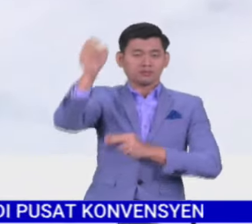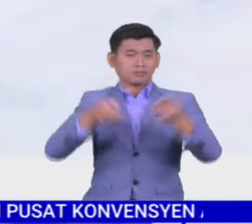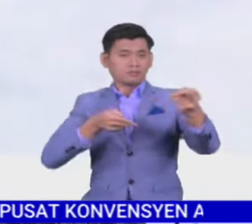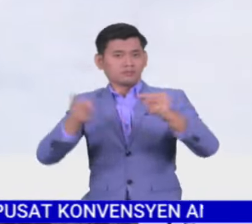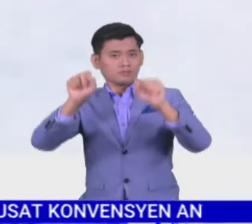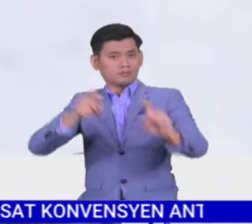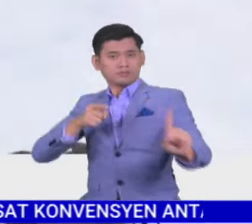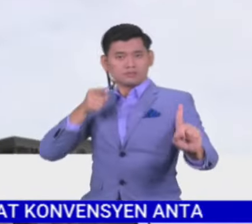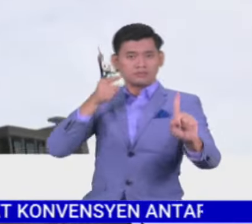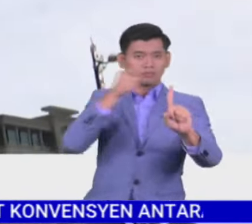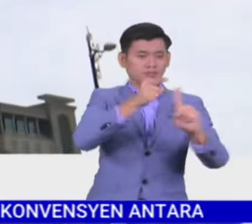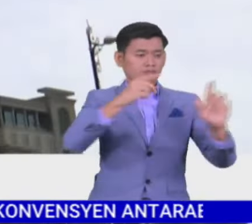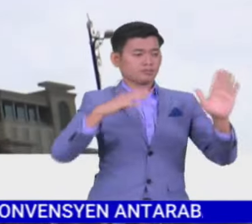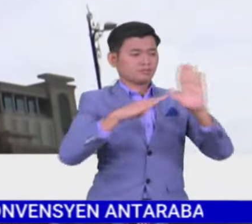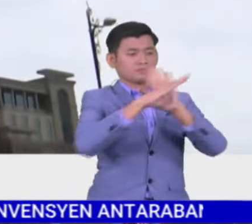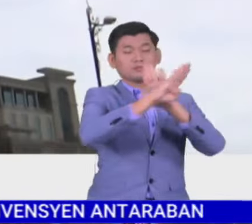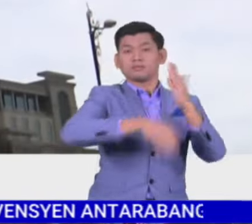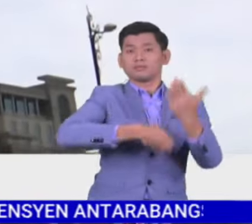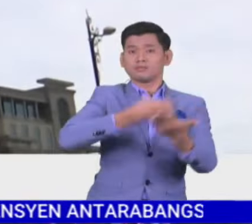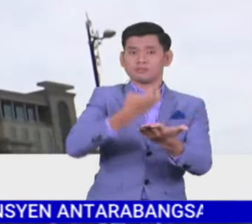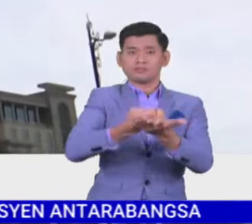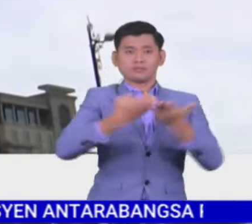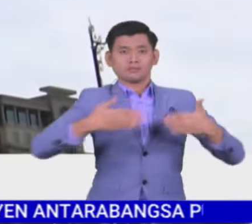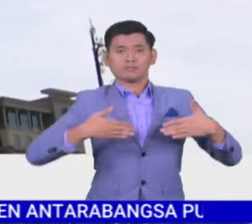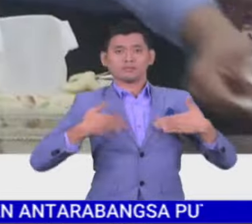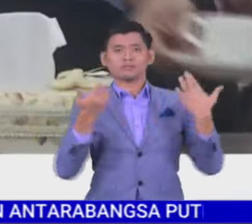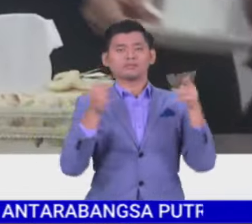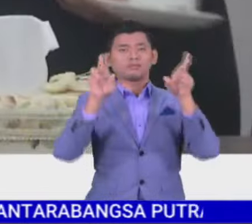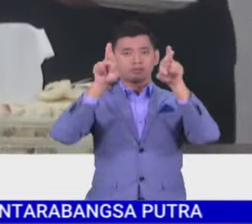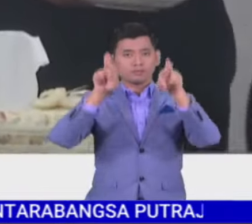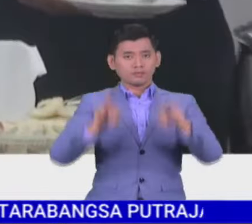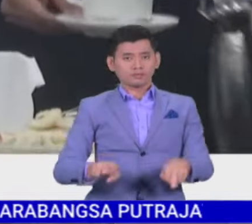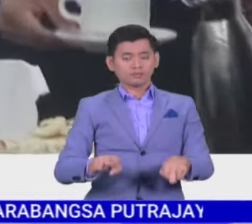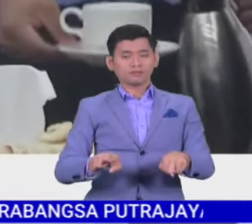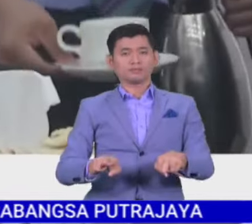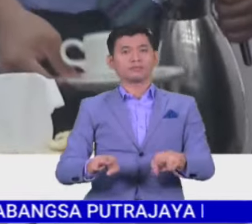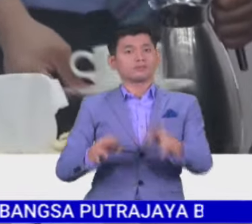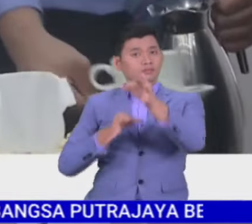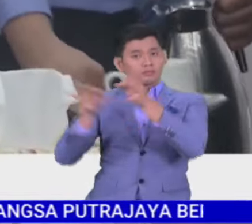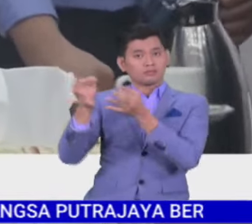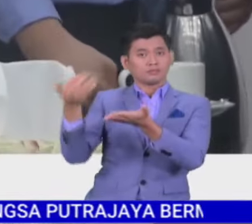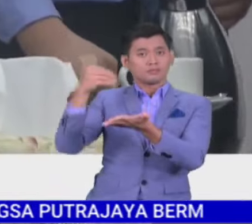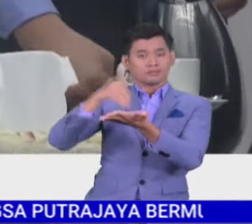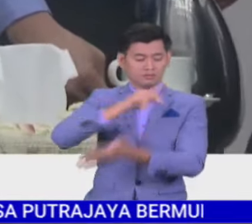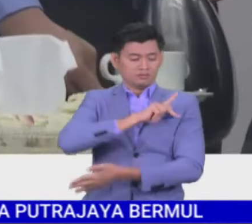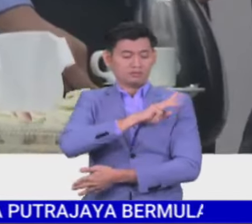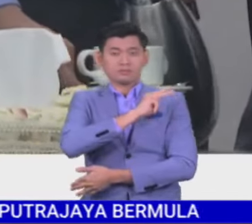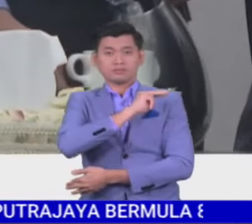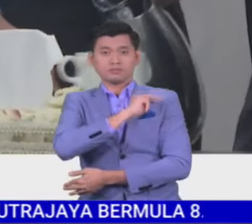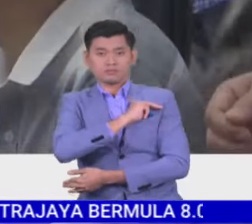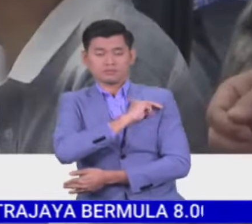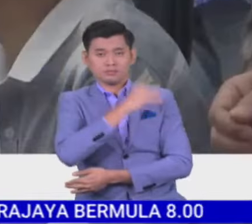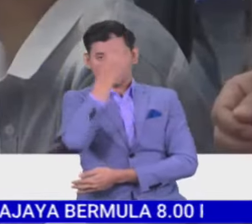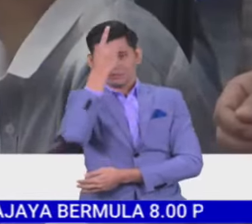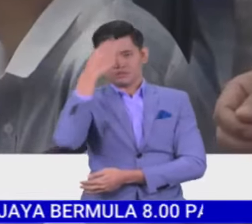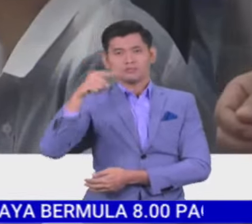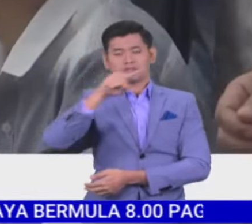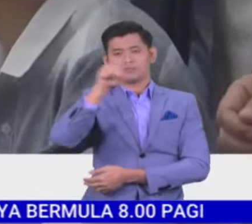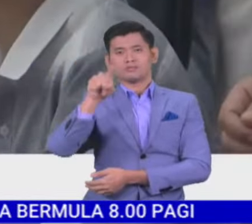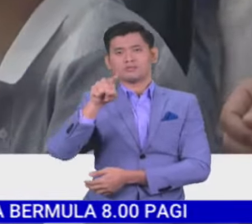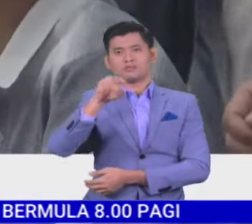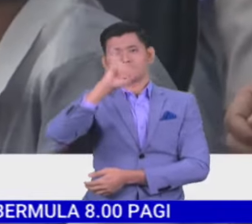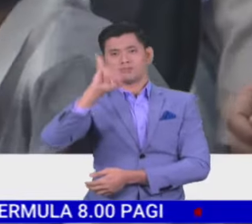kepada pembangunan ekonomi dan kesejahteraan rakyat dalam pada itu katanya ketua menteri Datu Sri Panglima Haji jinor